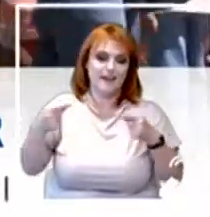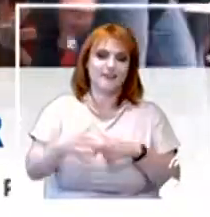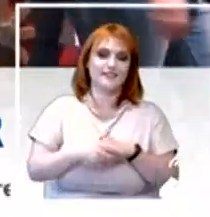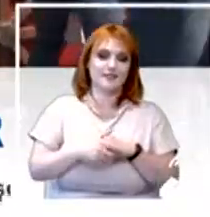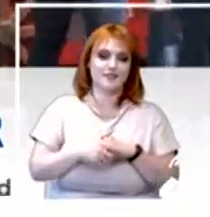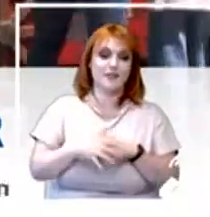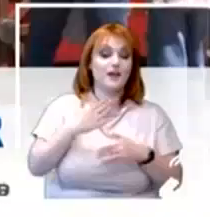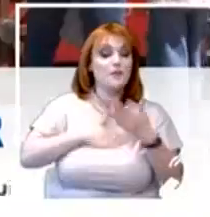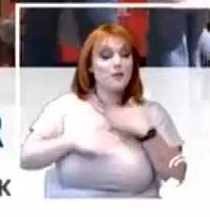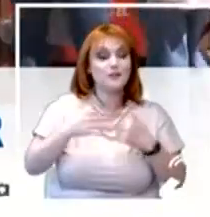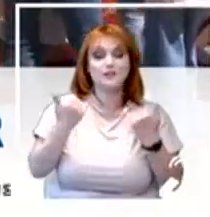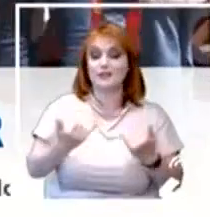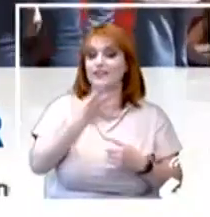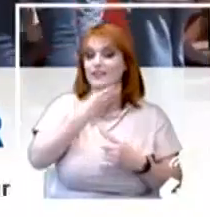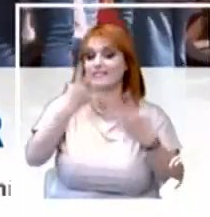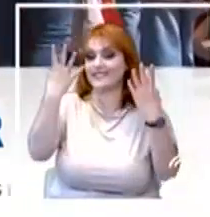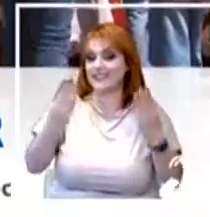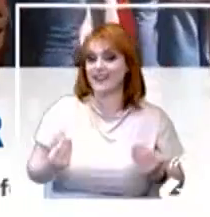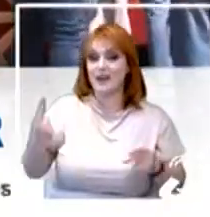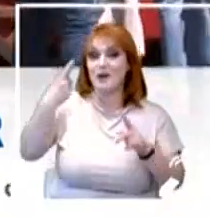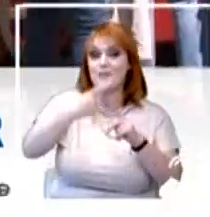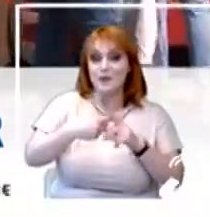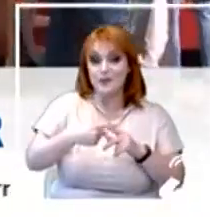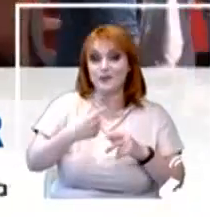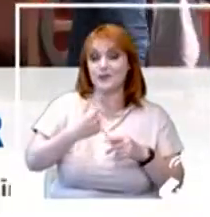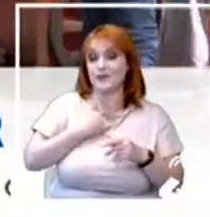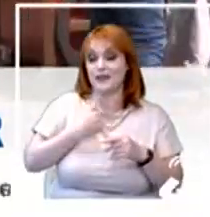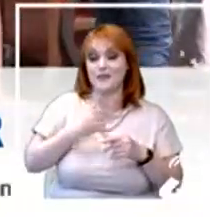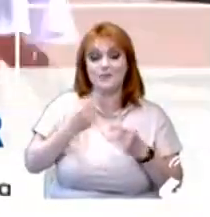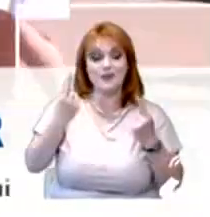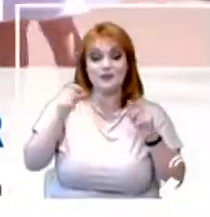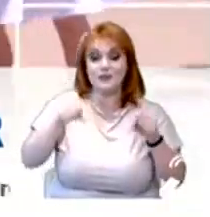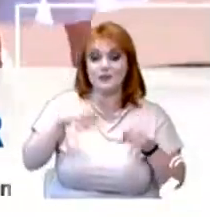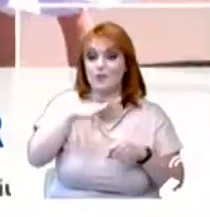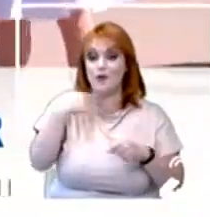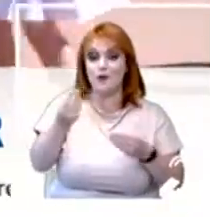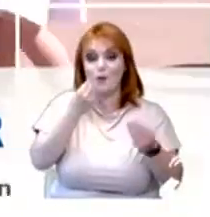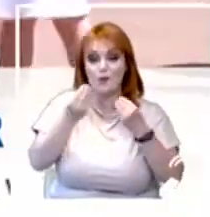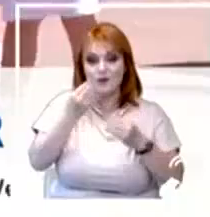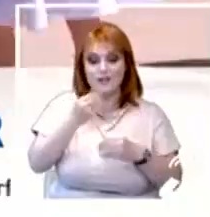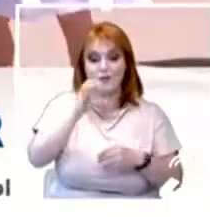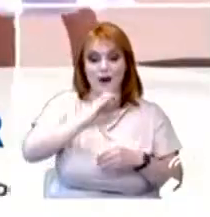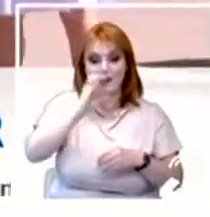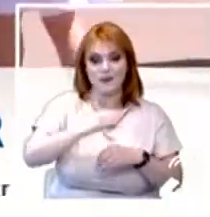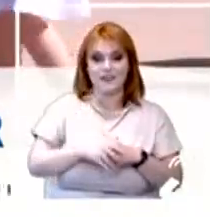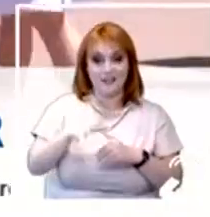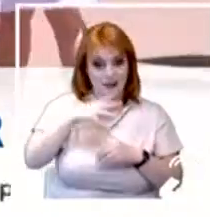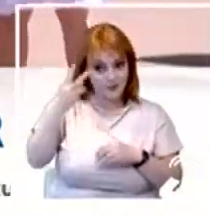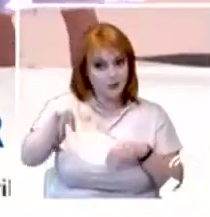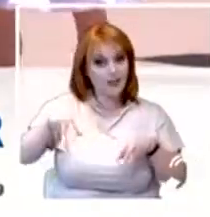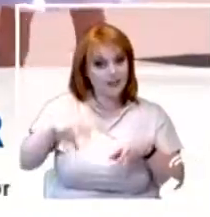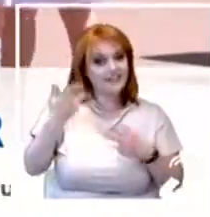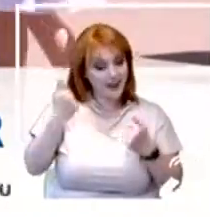frumoasă și mai în plus am venit să mănânc înghețată. Așa, ai și dansat din câte am văzut? Da, am dansat două dansuri. Mi se pare